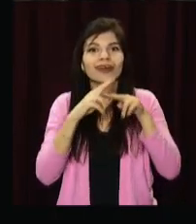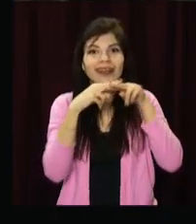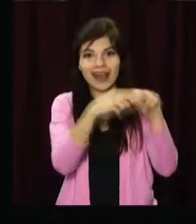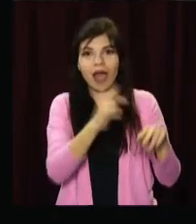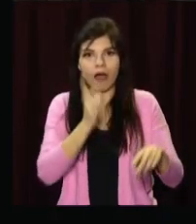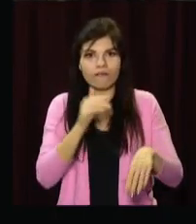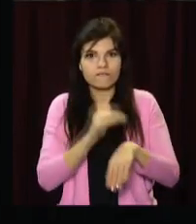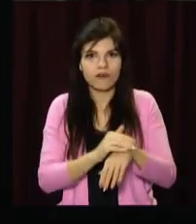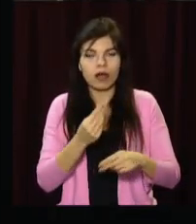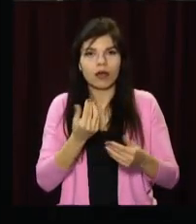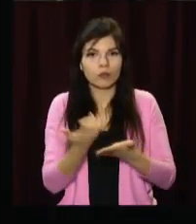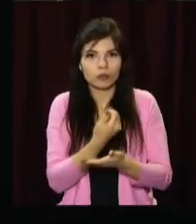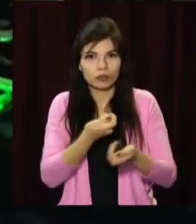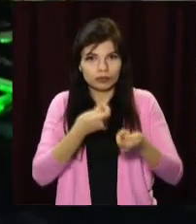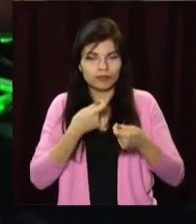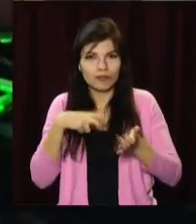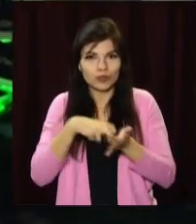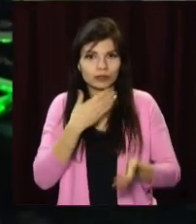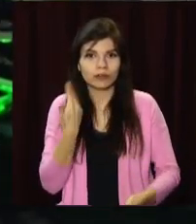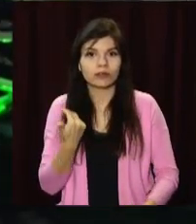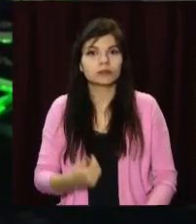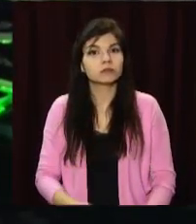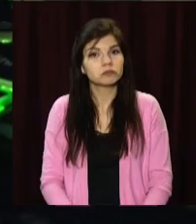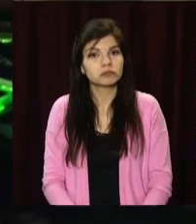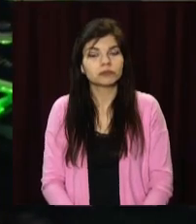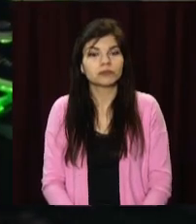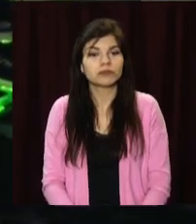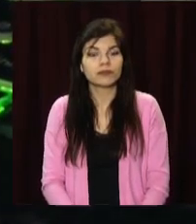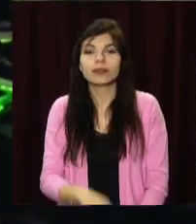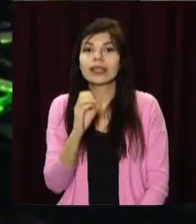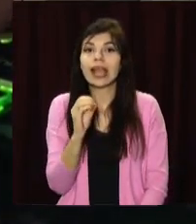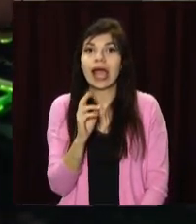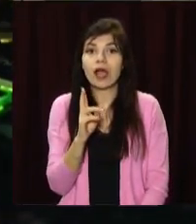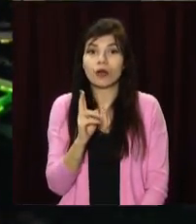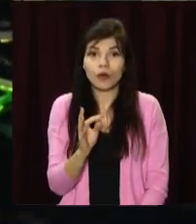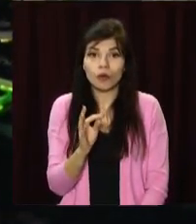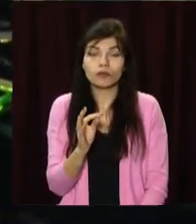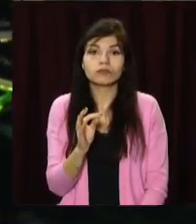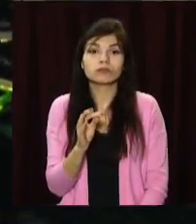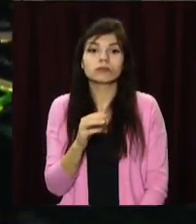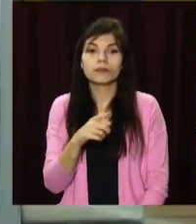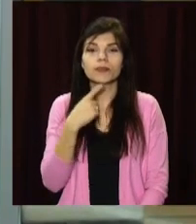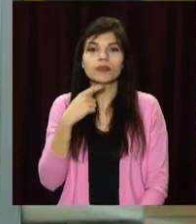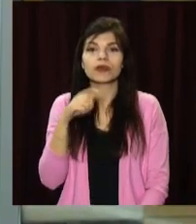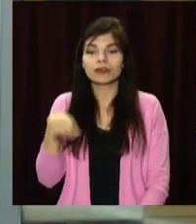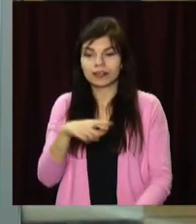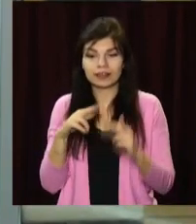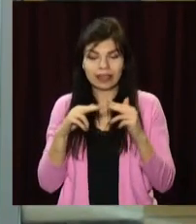неіснуючих товарів. Лідія Дмитрашко, Денис Крекус, Сергій Язовських, Open News, телеканал «Відкритий».